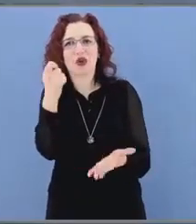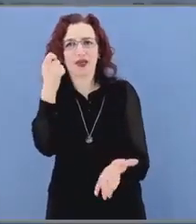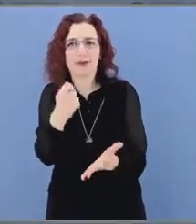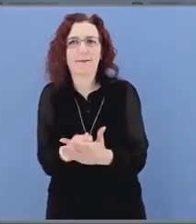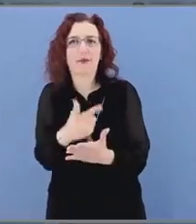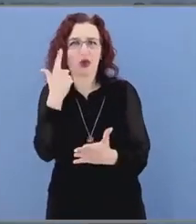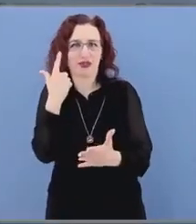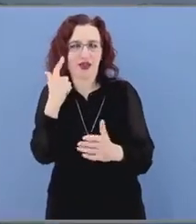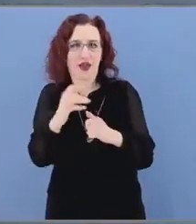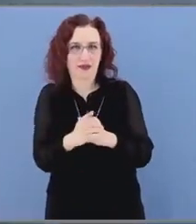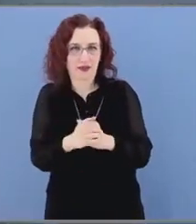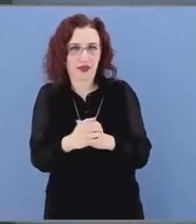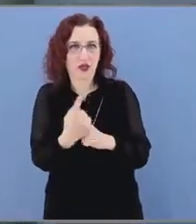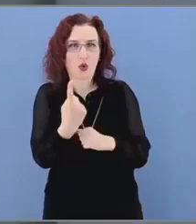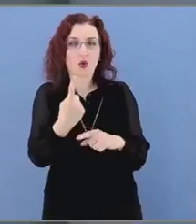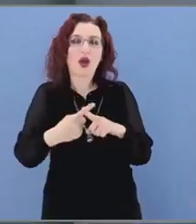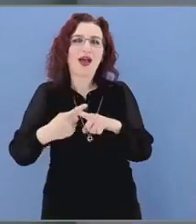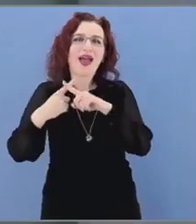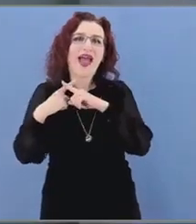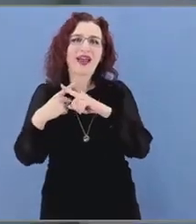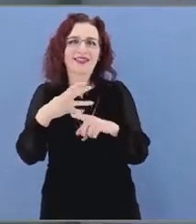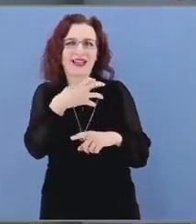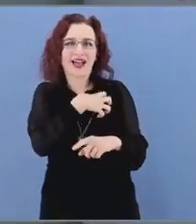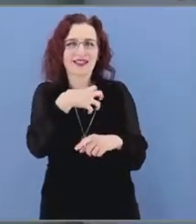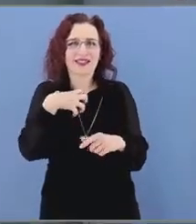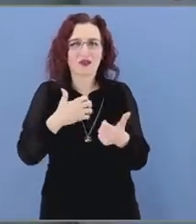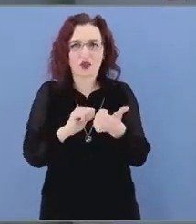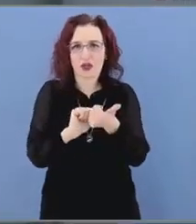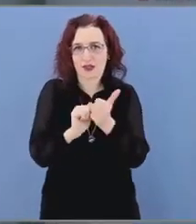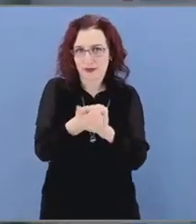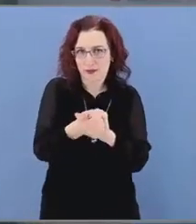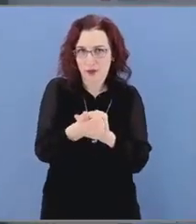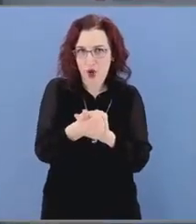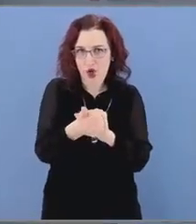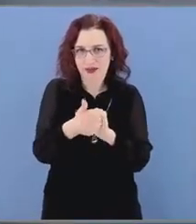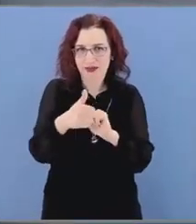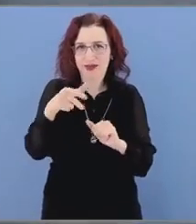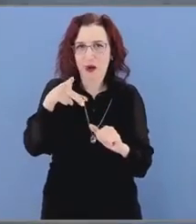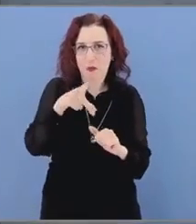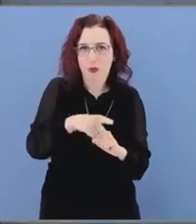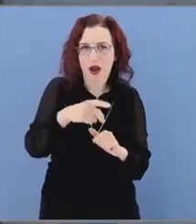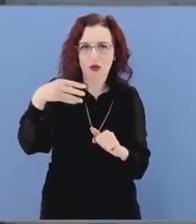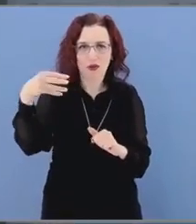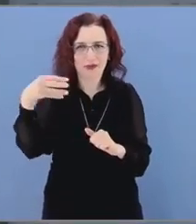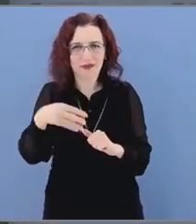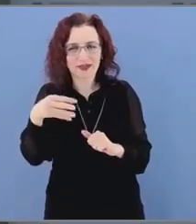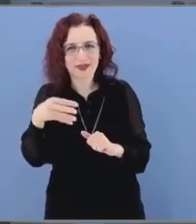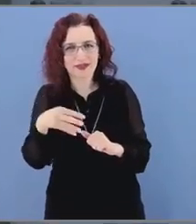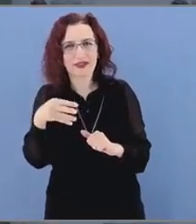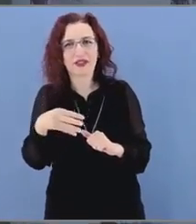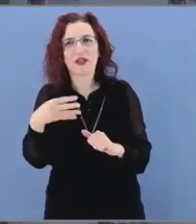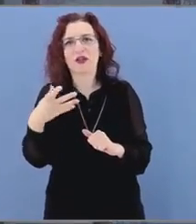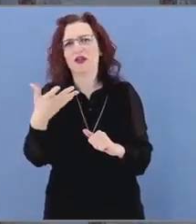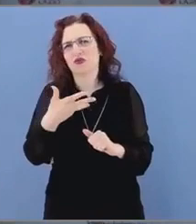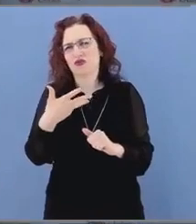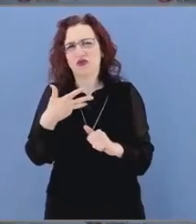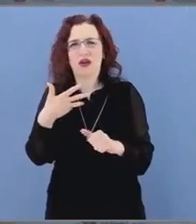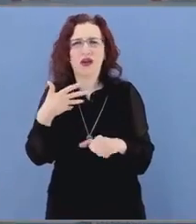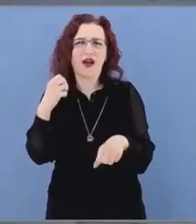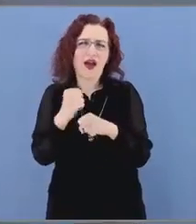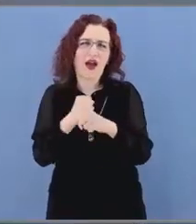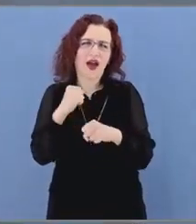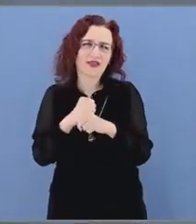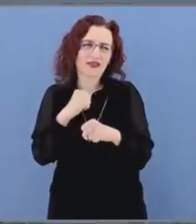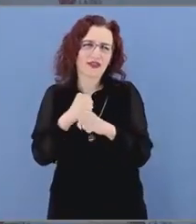Uno è l'ex Assessore allo Sport Roma BPA, che è Paolo Masini, per tutte le attività che fa ogni giorno, che ha fatto, e spero che avrà possibilità di farlo